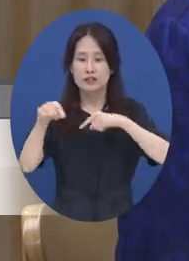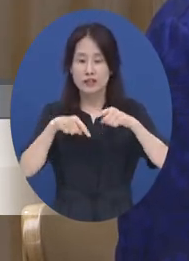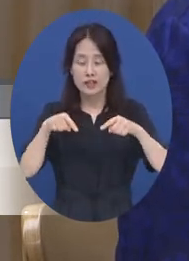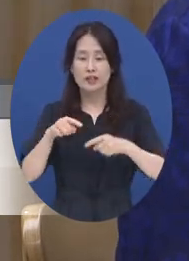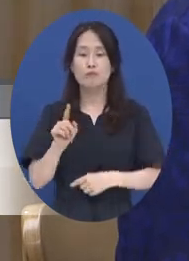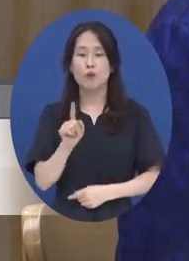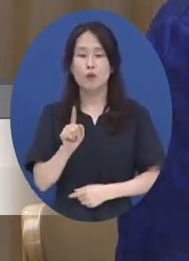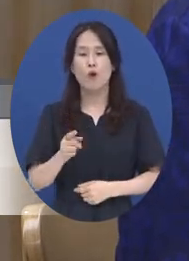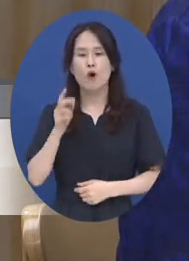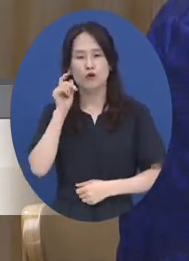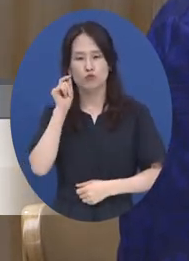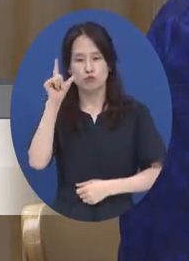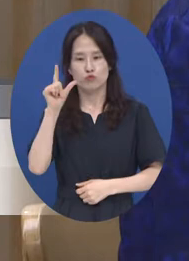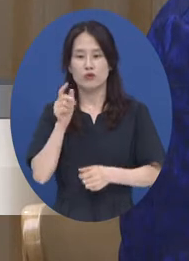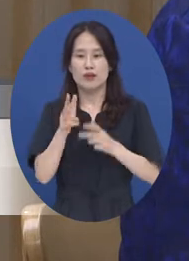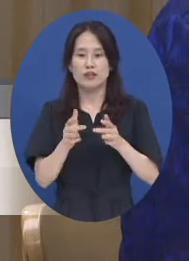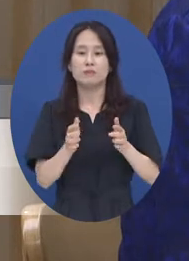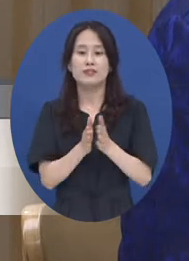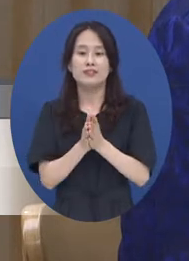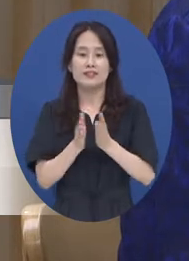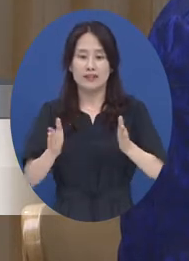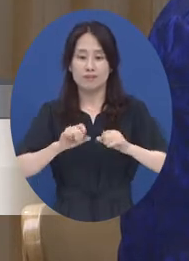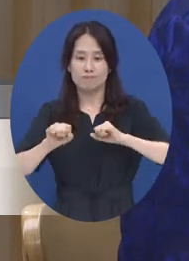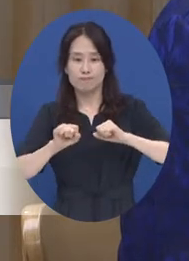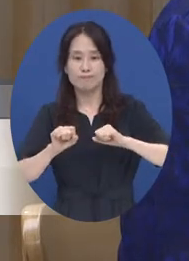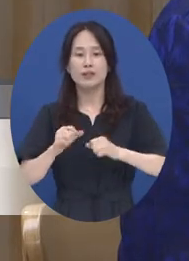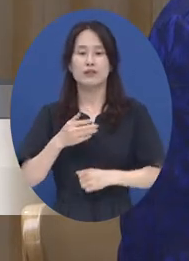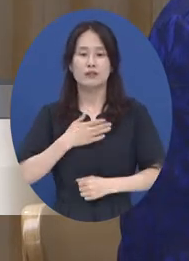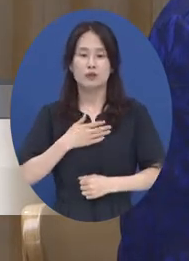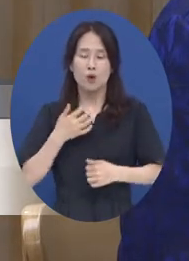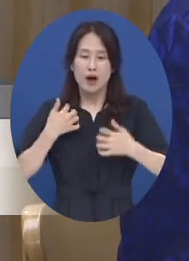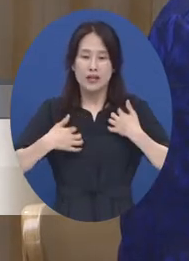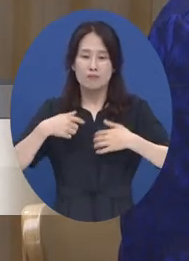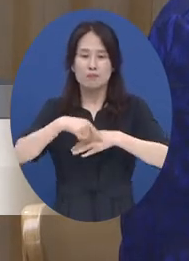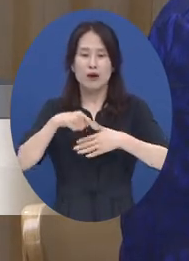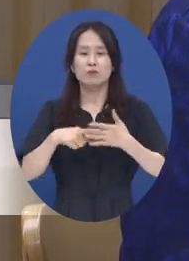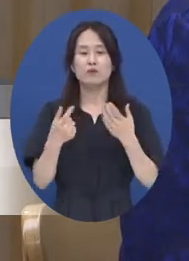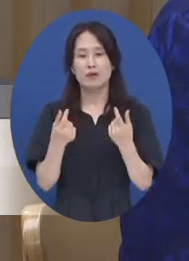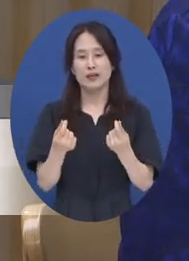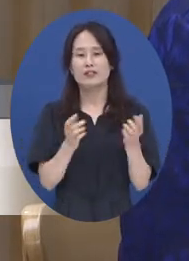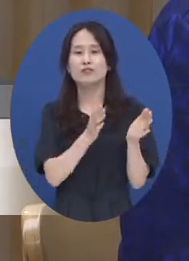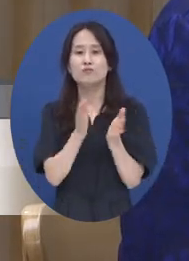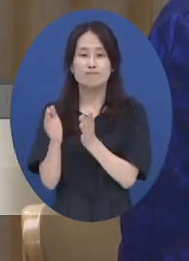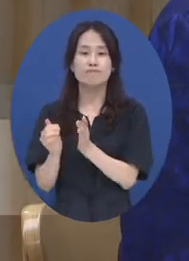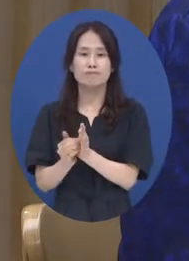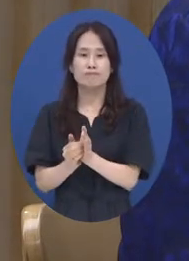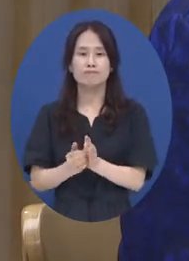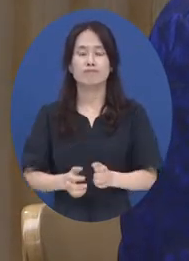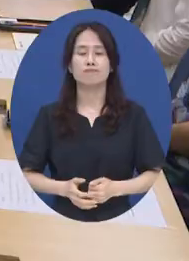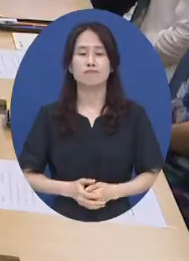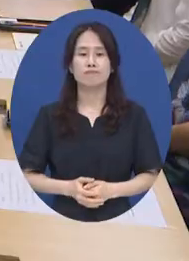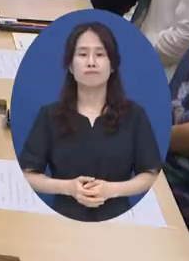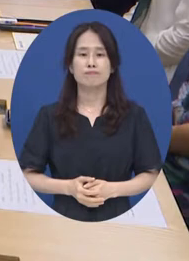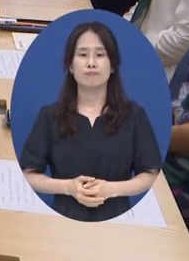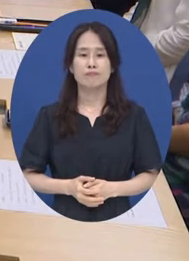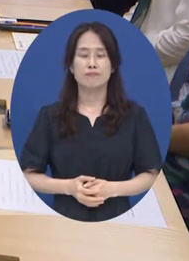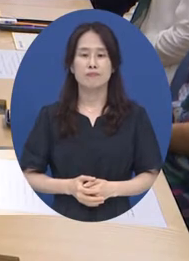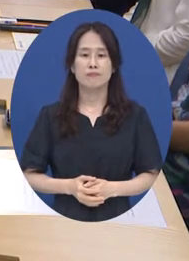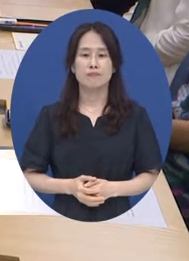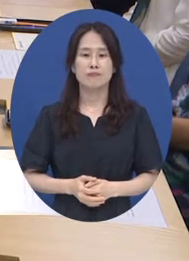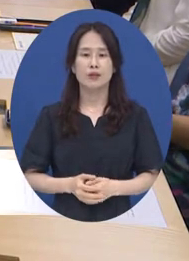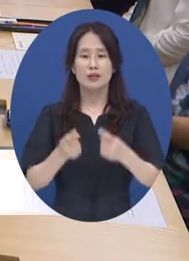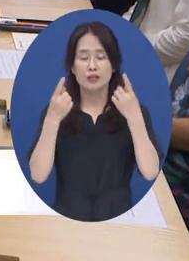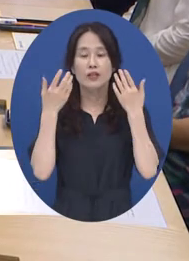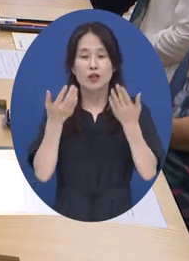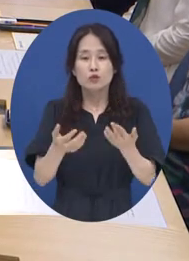일환으로 이러한 훌륭한 사업을 시행하게 돼서 저도 기쁜 마음으로 같이 준비를 했습니다. 대학이